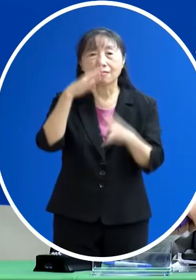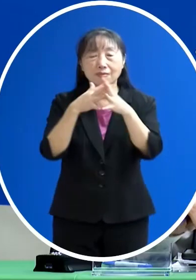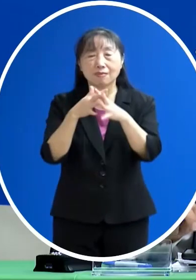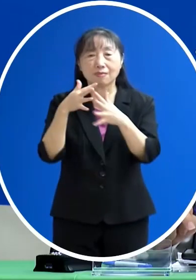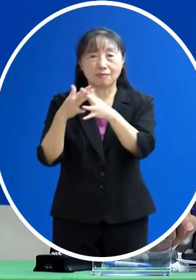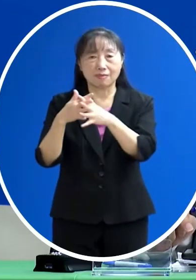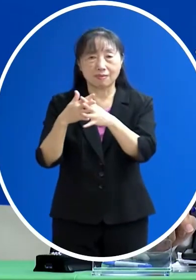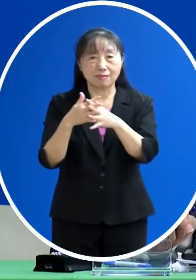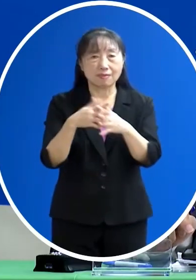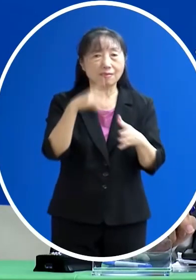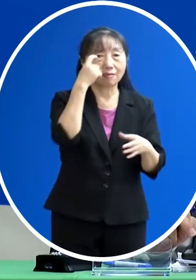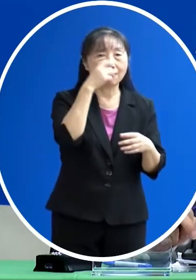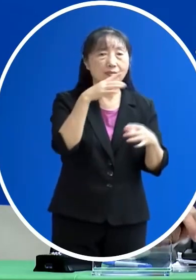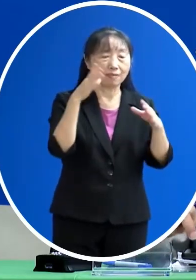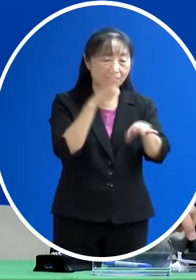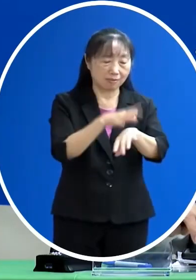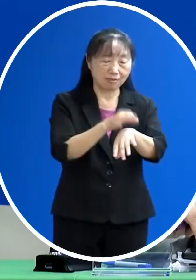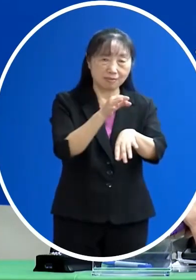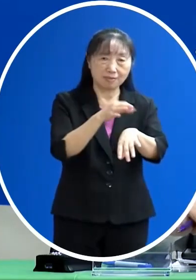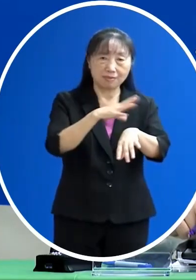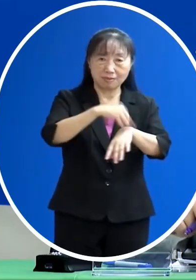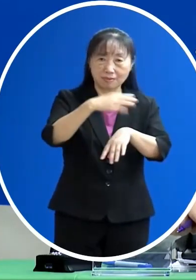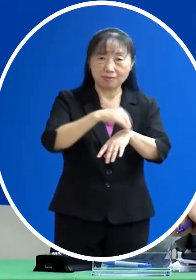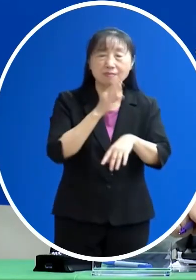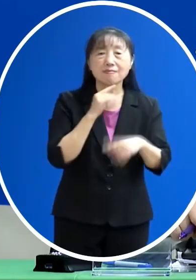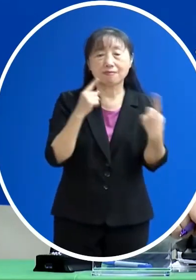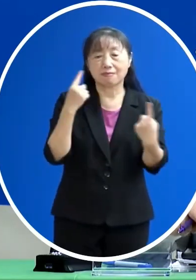例是美国，一例是瑞典。